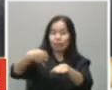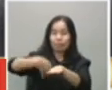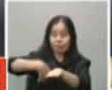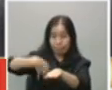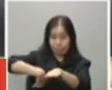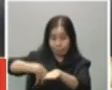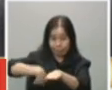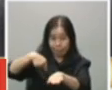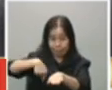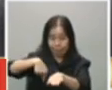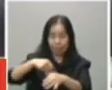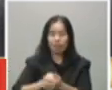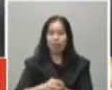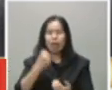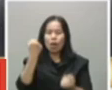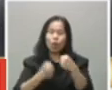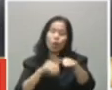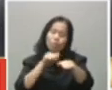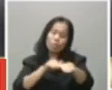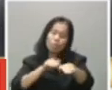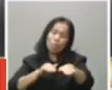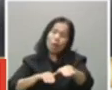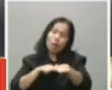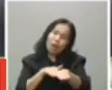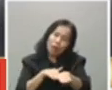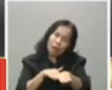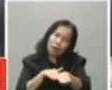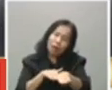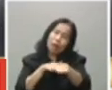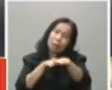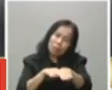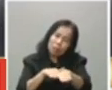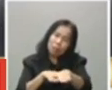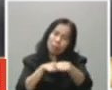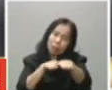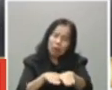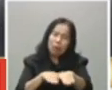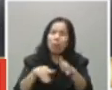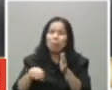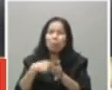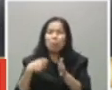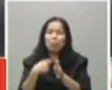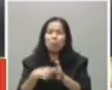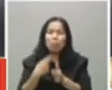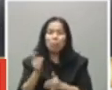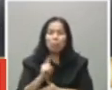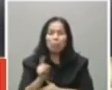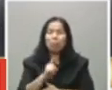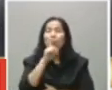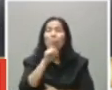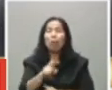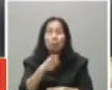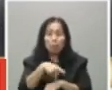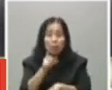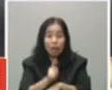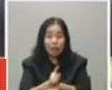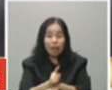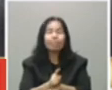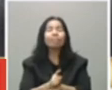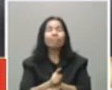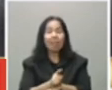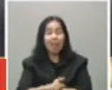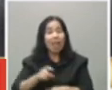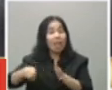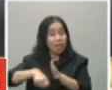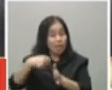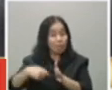ถที่มันติดอย่างหนักในไม่กี่ปีมาเนี้ยมันเกิดเพราะอะไรท่านประธานครับมันเกิดจากการ